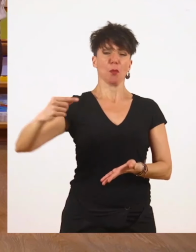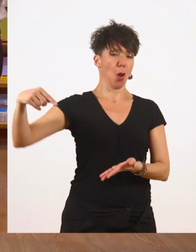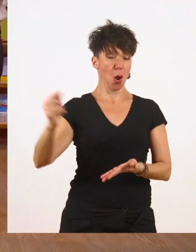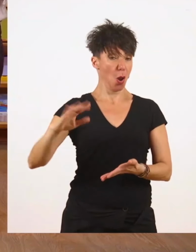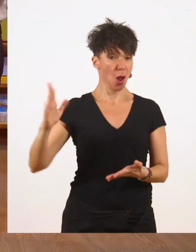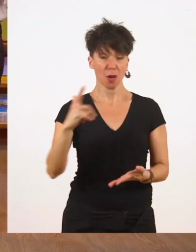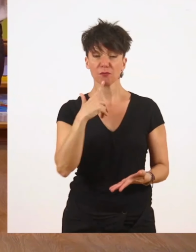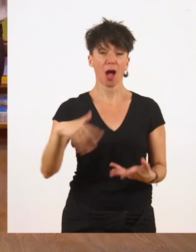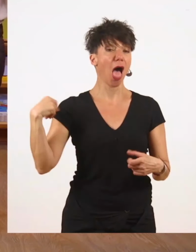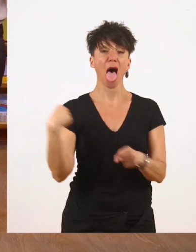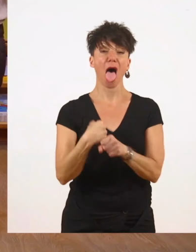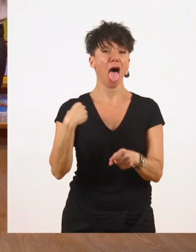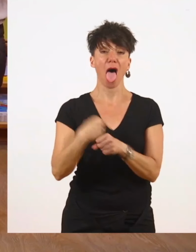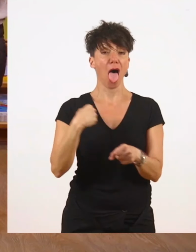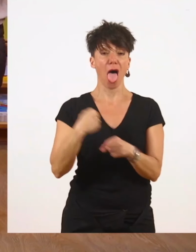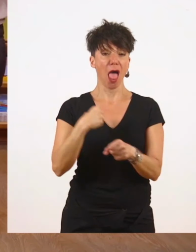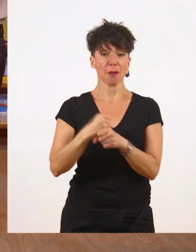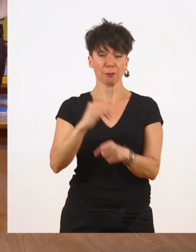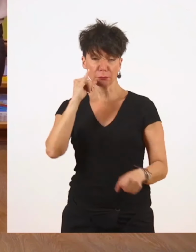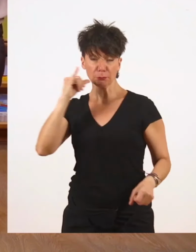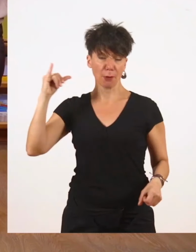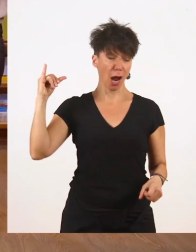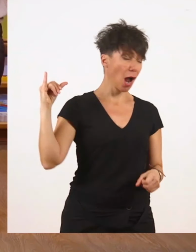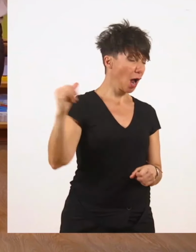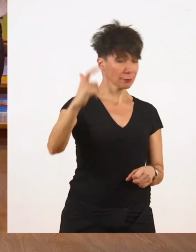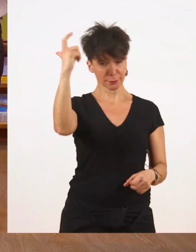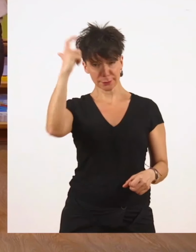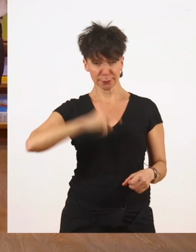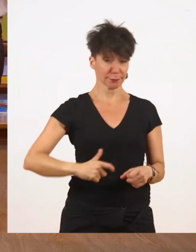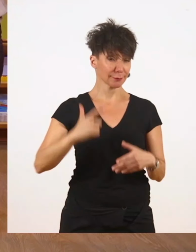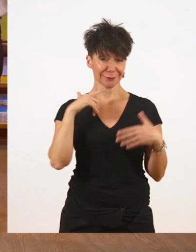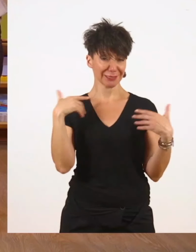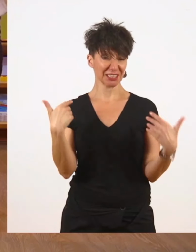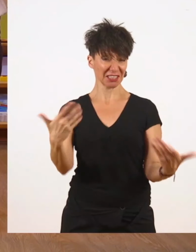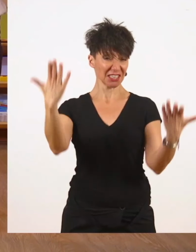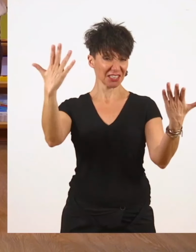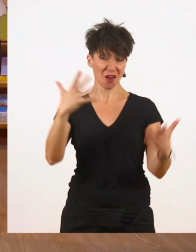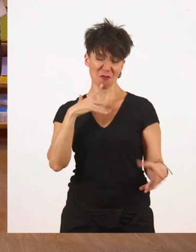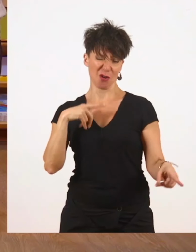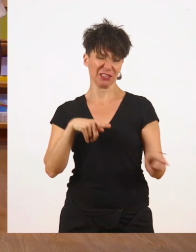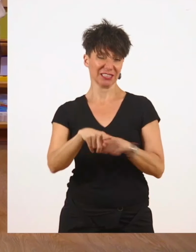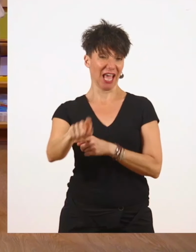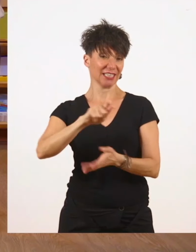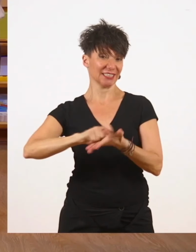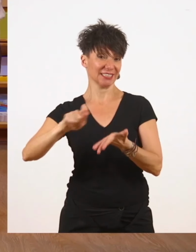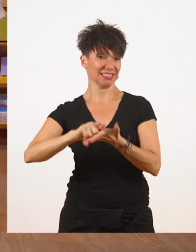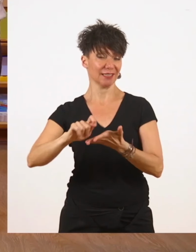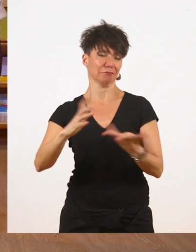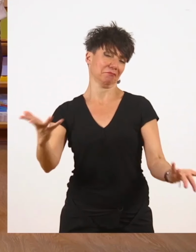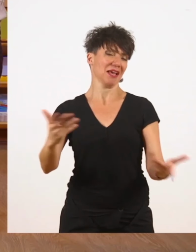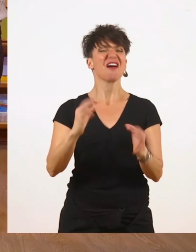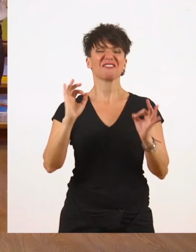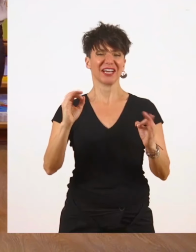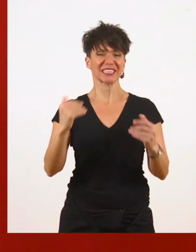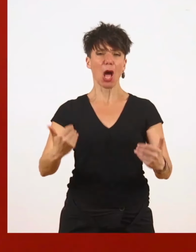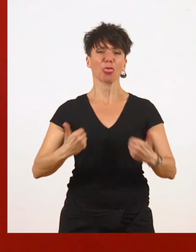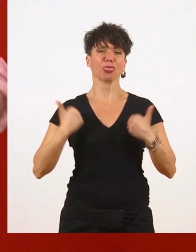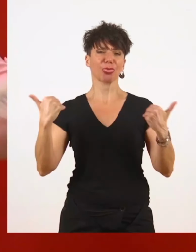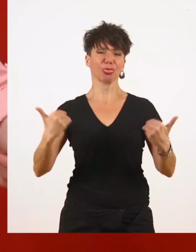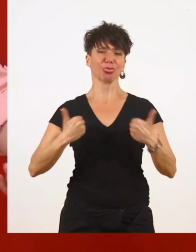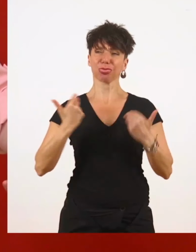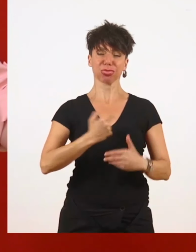Και το επάγγελμα που έκανα και που έχει σχέση με όλα αυτά που λέμε. Σίγουρα όμως έκανε και τον ηθοποιό. Βεβαίως έκανα και τον